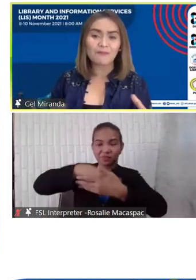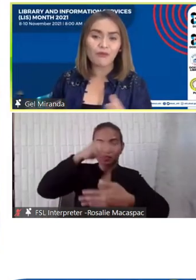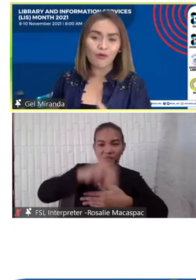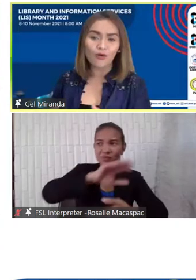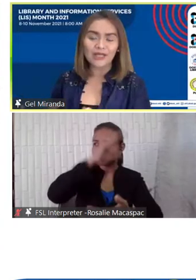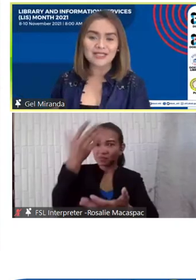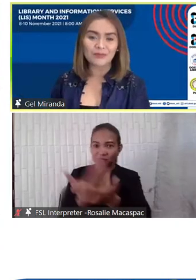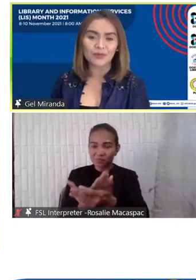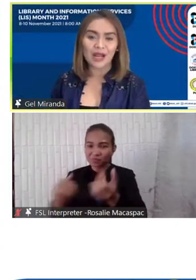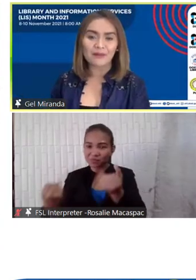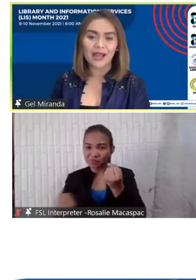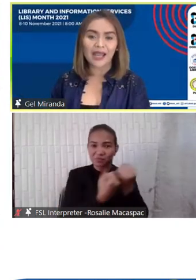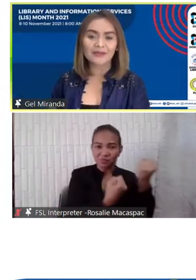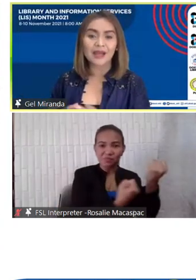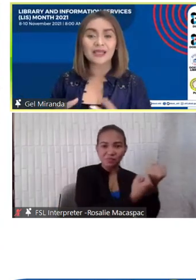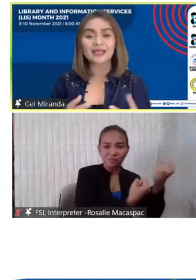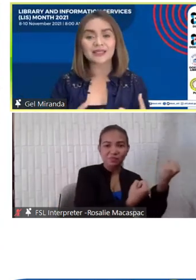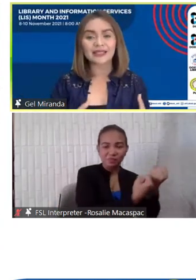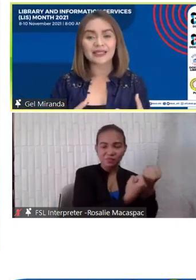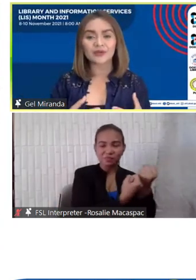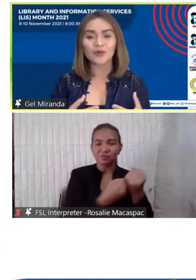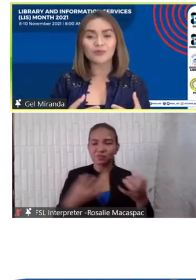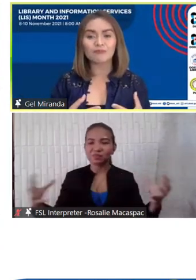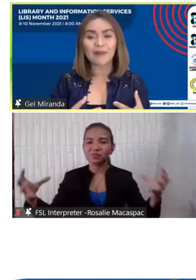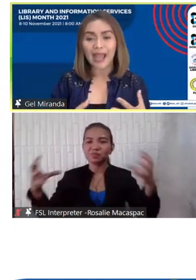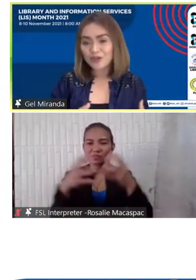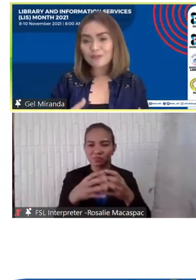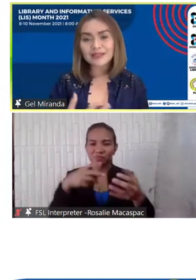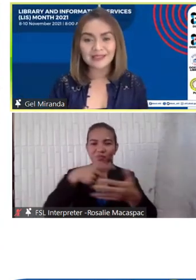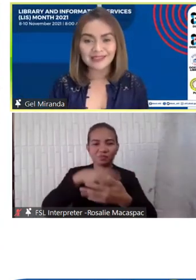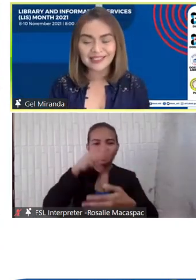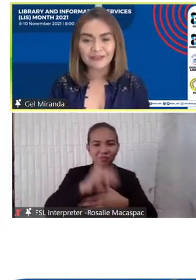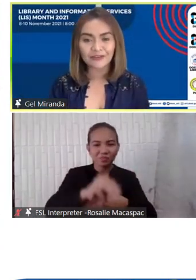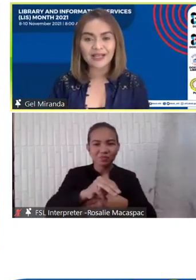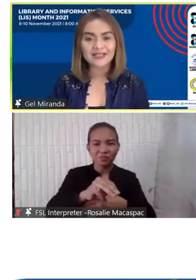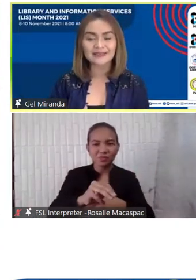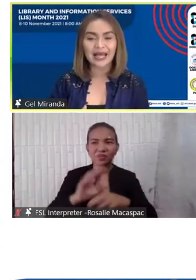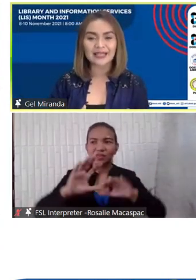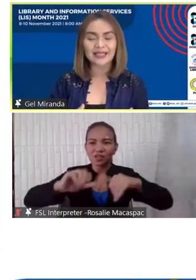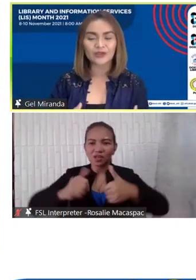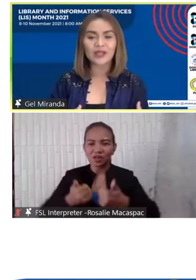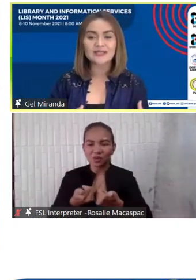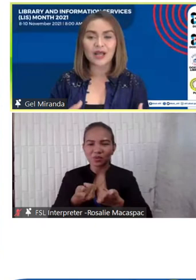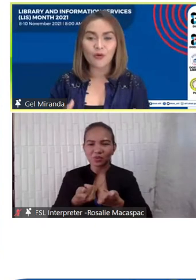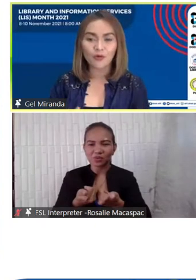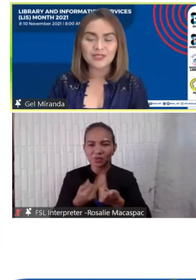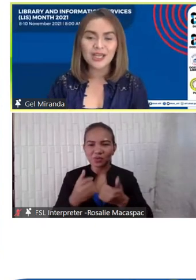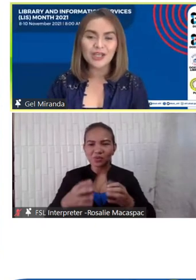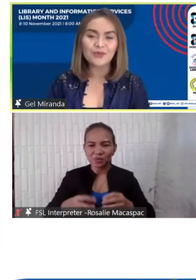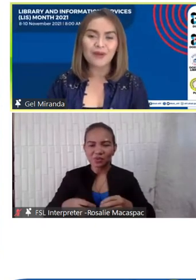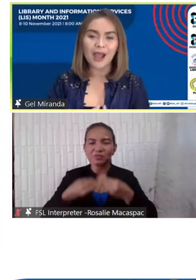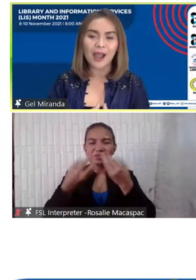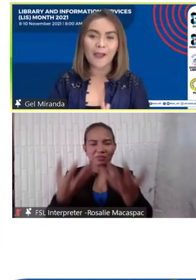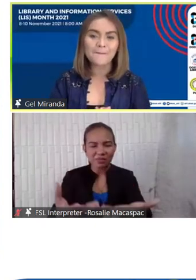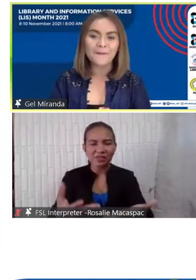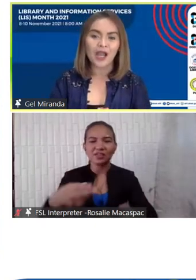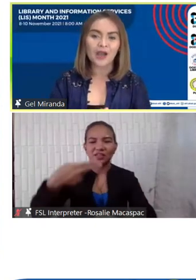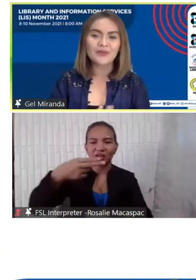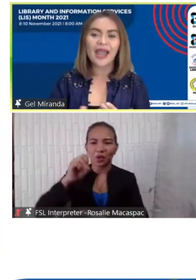ng pagbuo ng isang programa ay makikita natin on paano ba dinideliver ng isang talent o ng isang host yung